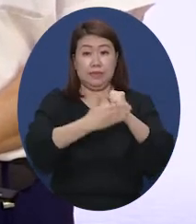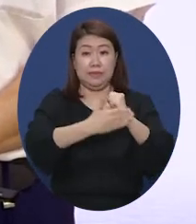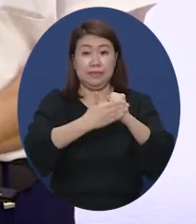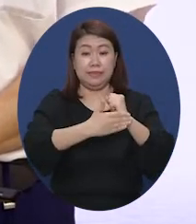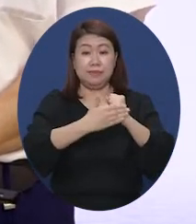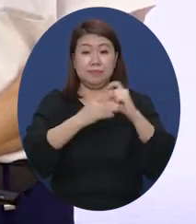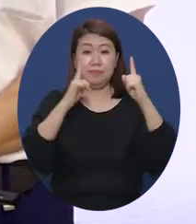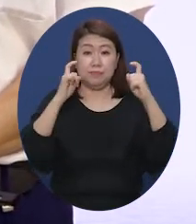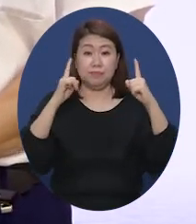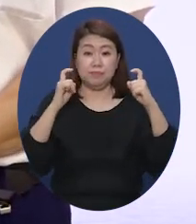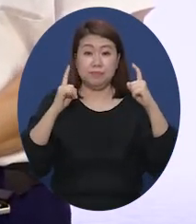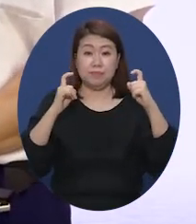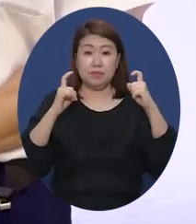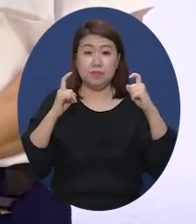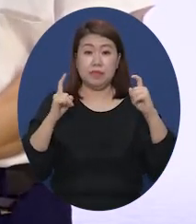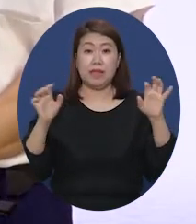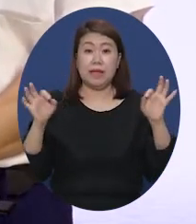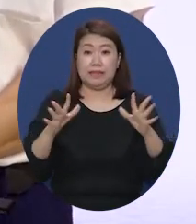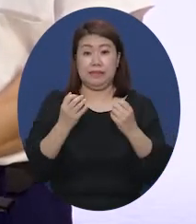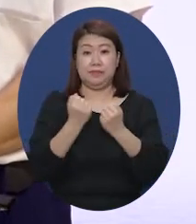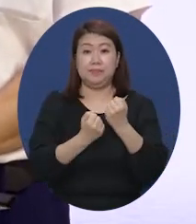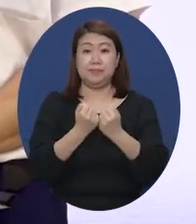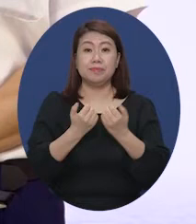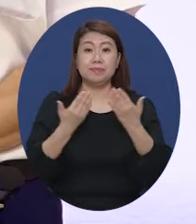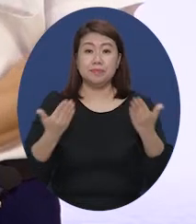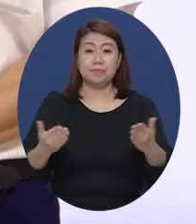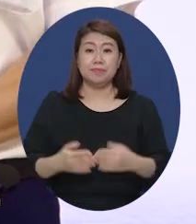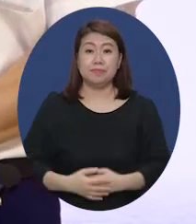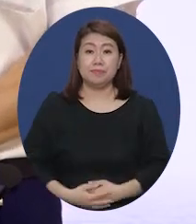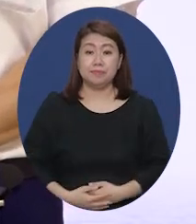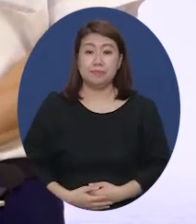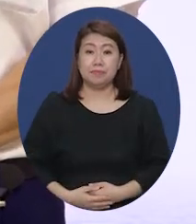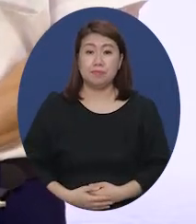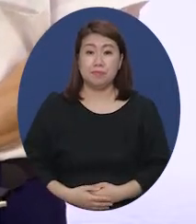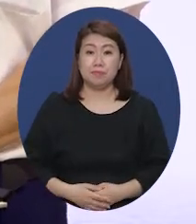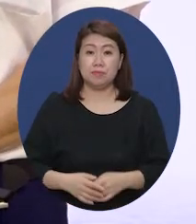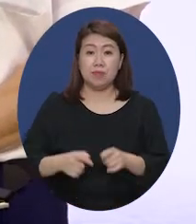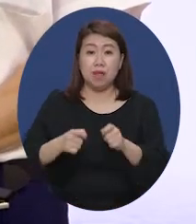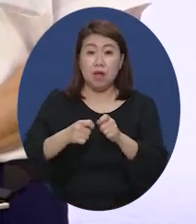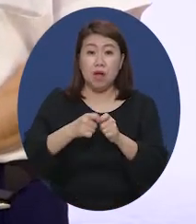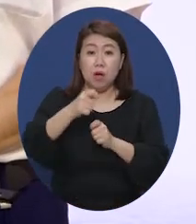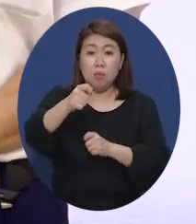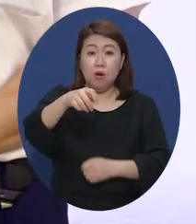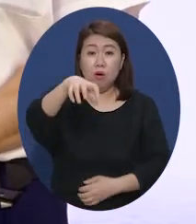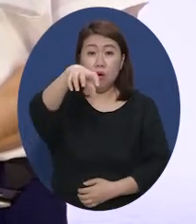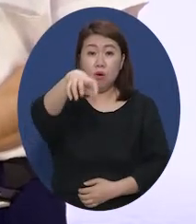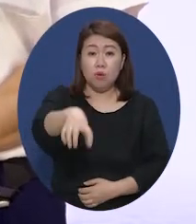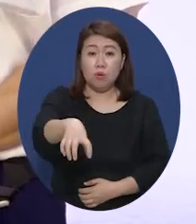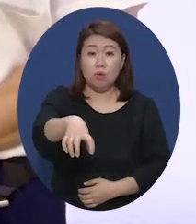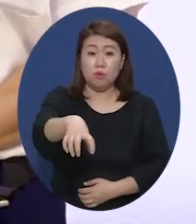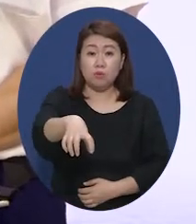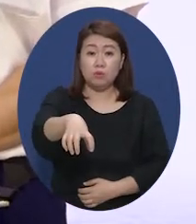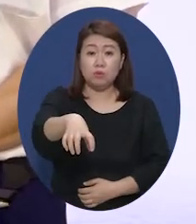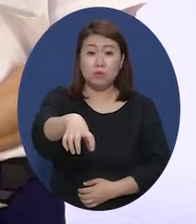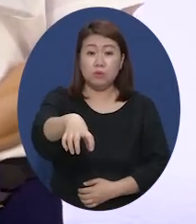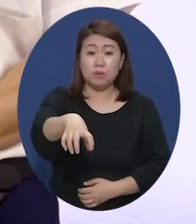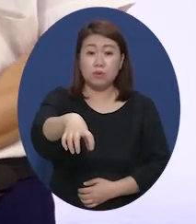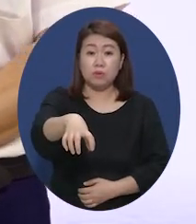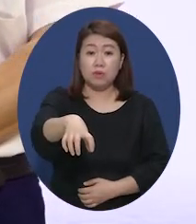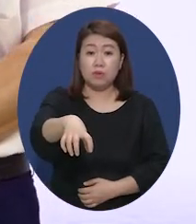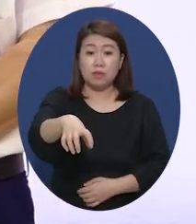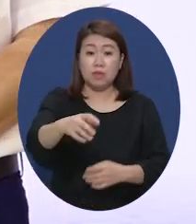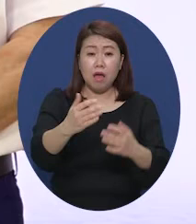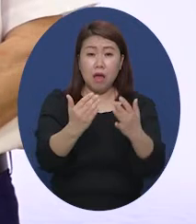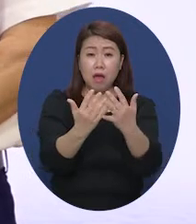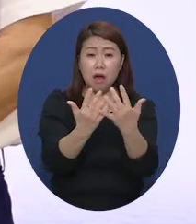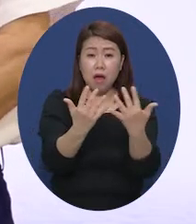가서 사진을 찍은 것들인데 그걸 중심으로 좀 잠깐 살펴보면은 먼 곳에 지금 도시가 보이죠. 이거 아마존